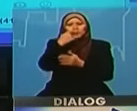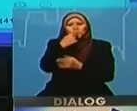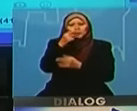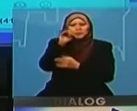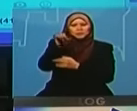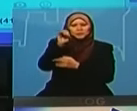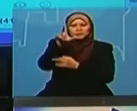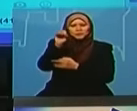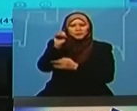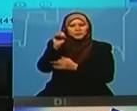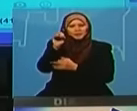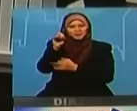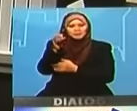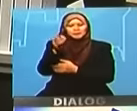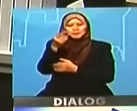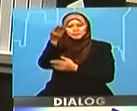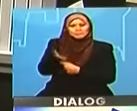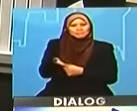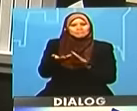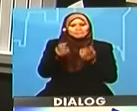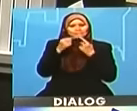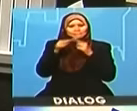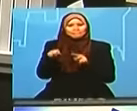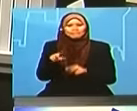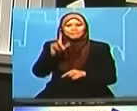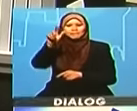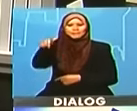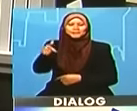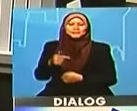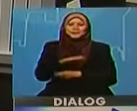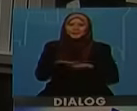kaitannya dengan 1MDB? Dato' Sri. Semuanya selepas ini, Dato' Sri. Okay. Jadi kembali selepas ini. Jangan ke mana.